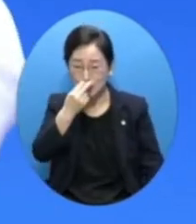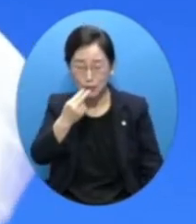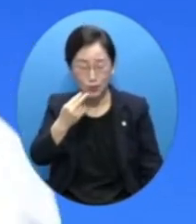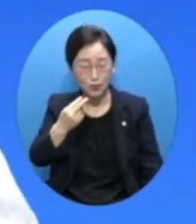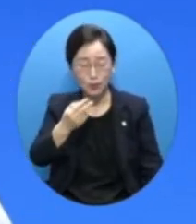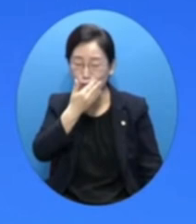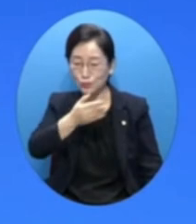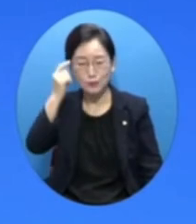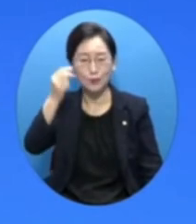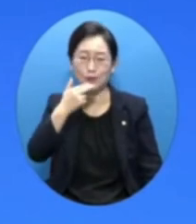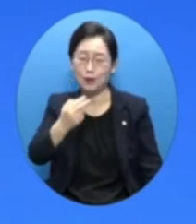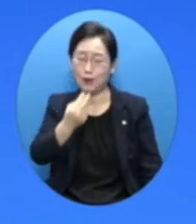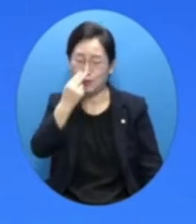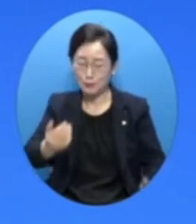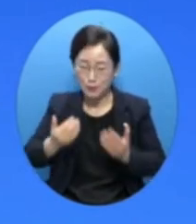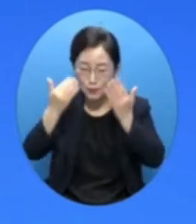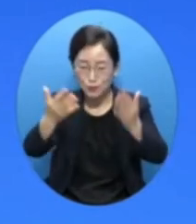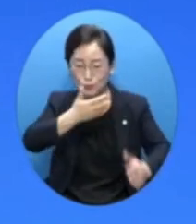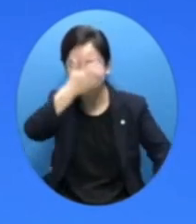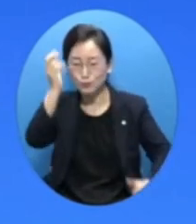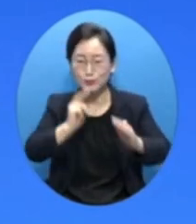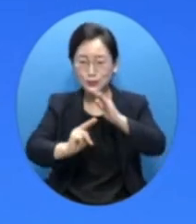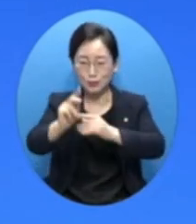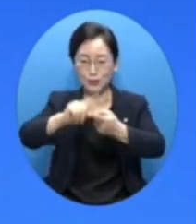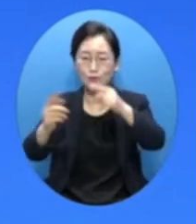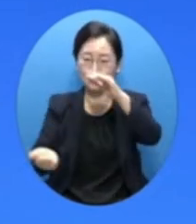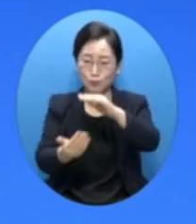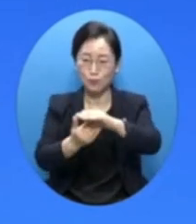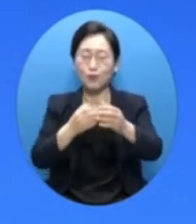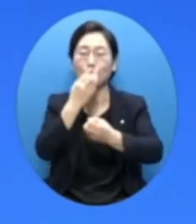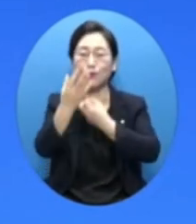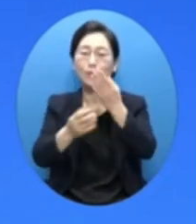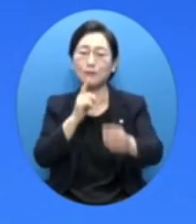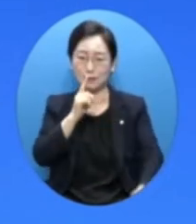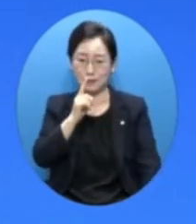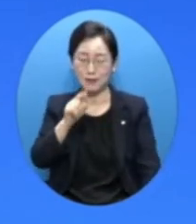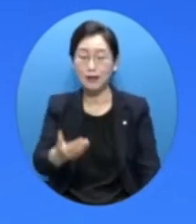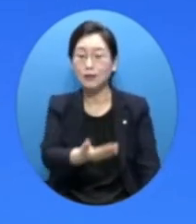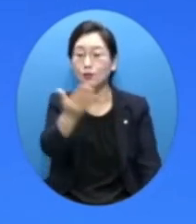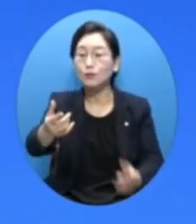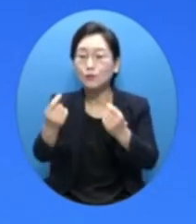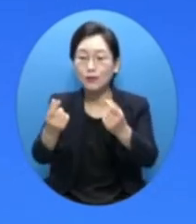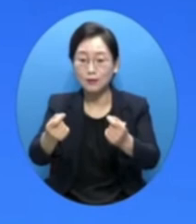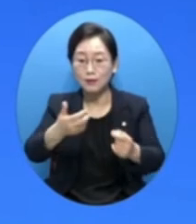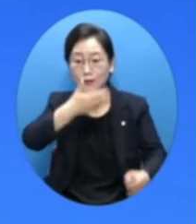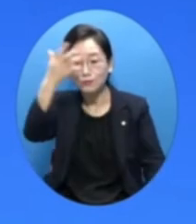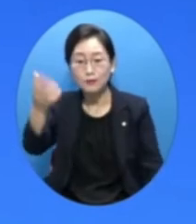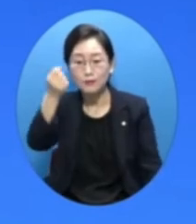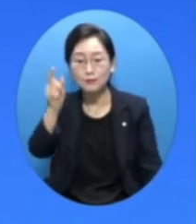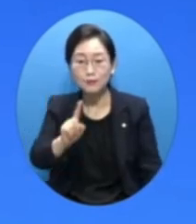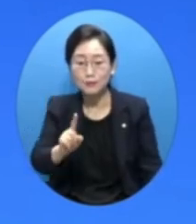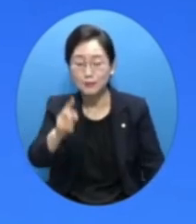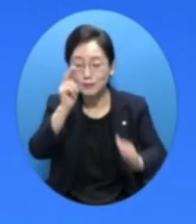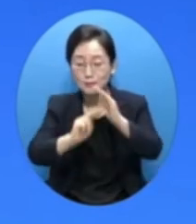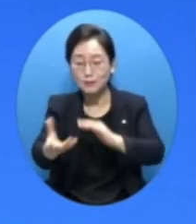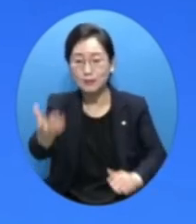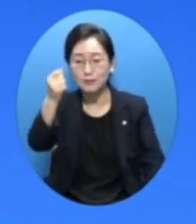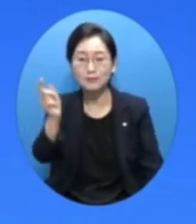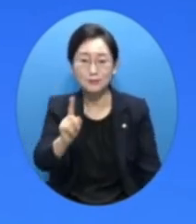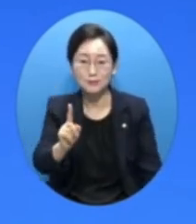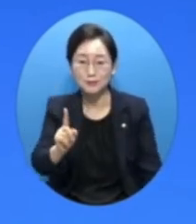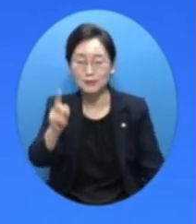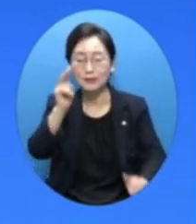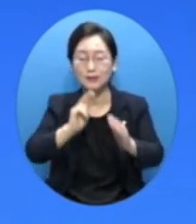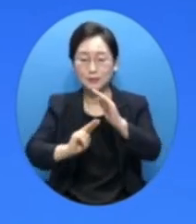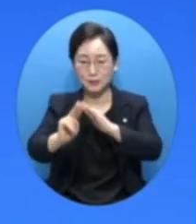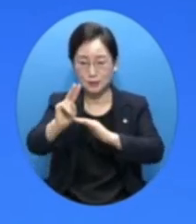목숨 바쳐 나의 꿈과 비전을 이뤄나간다고 그는 고백을 한 것입니다. 여러분, 여러분이 가진 꿈이 무엇입니까? 여러분이 가진 비전이 무엇입니까? 그 비전